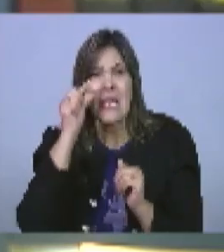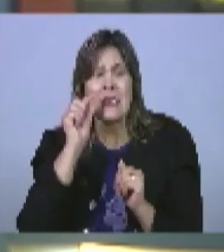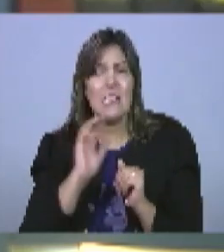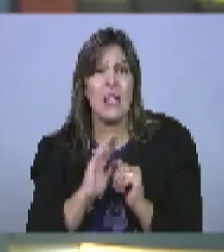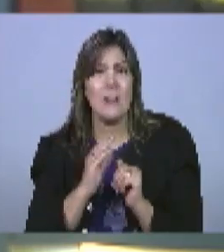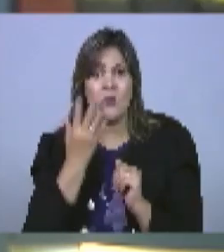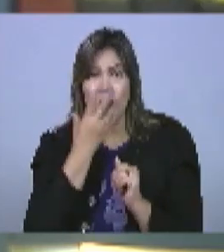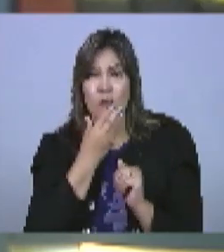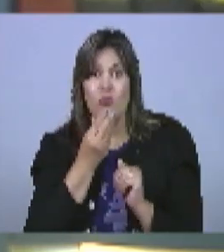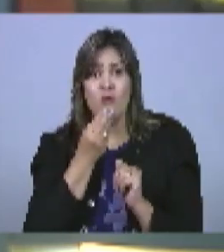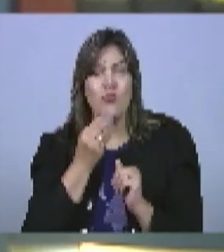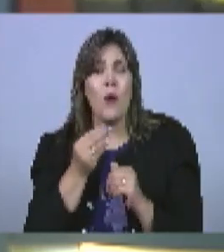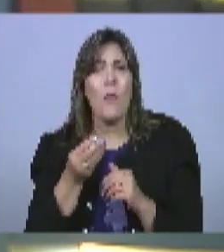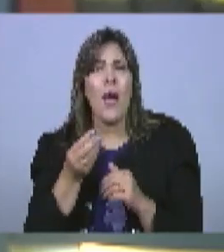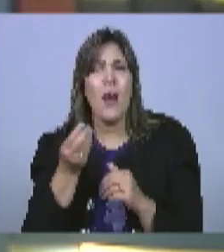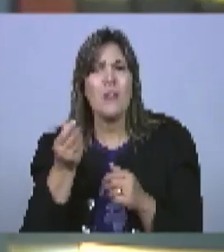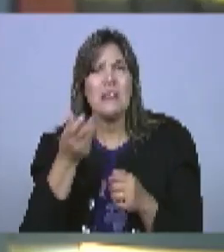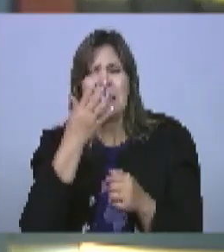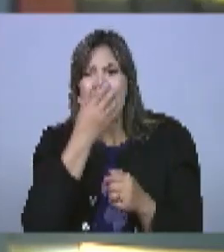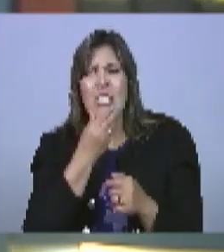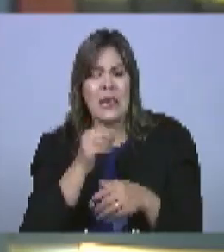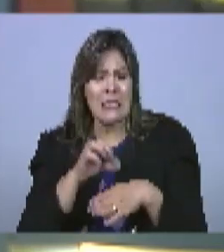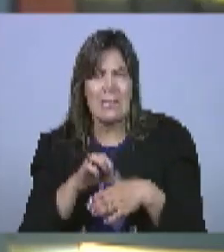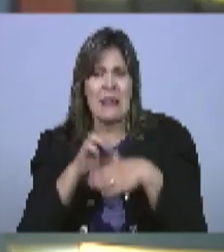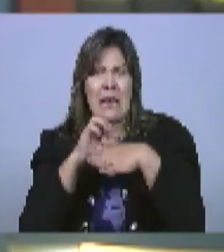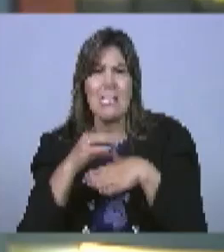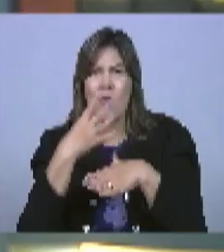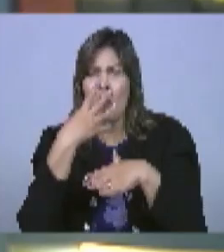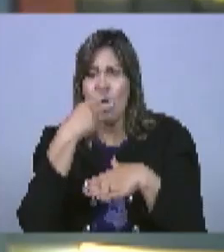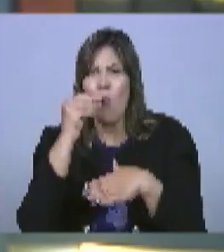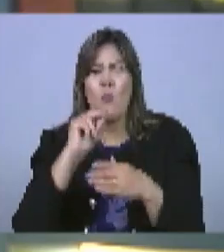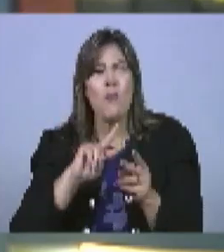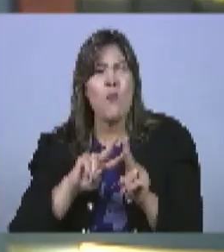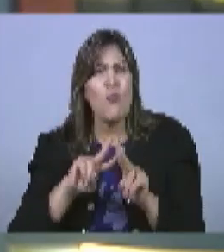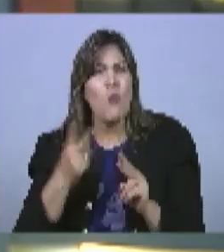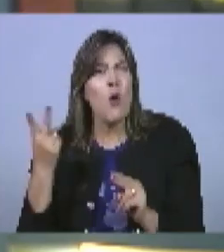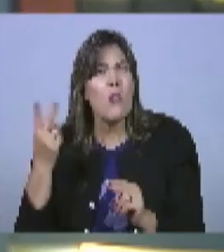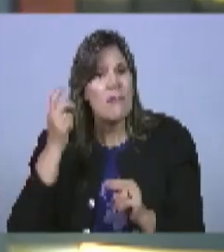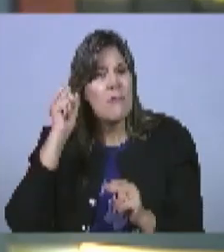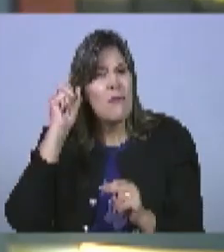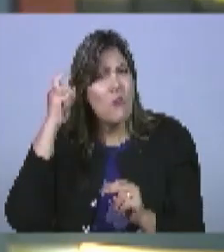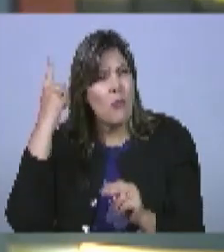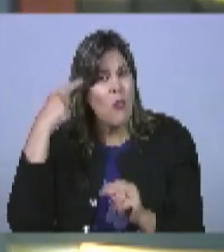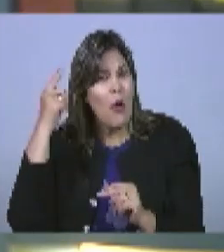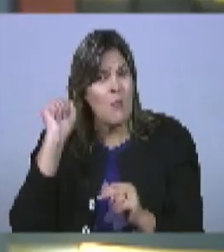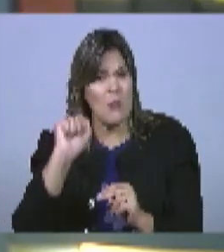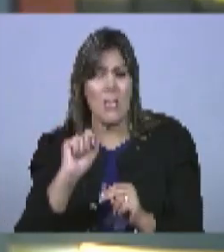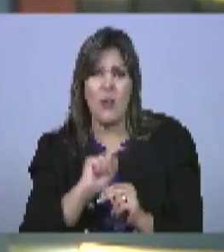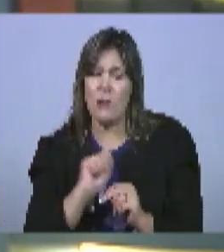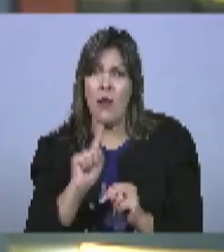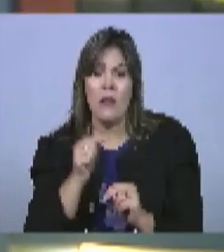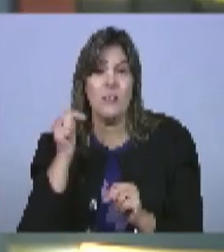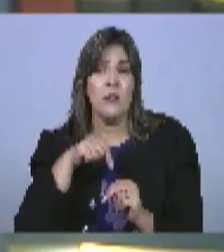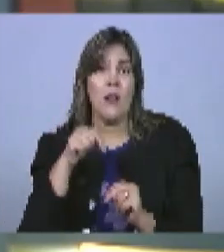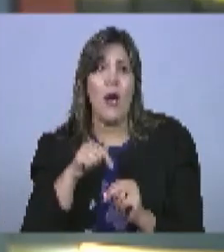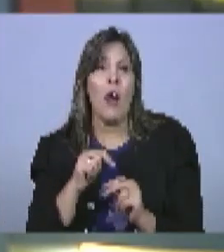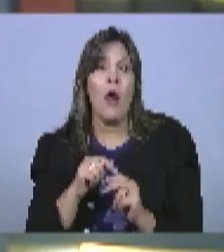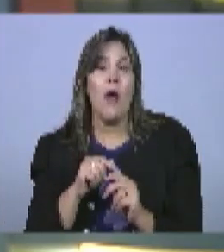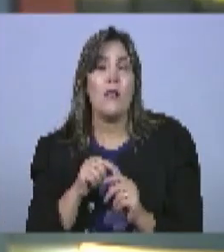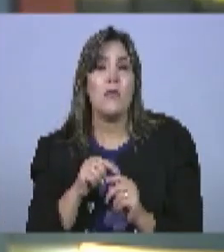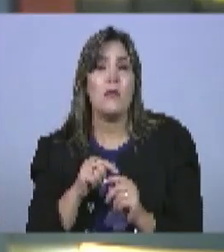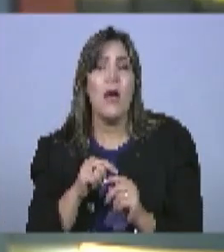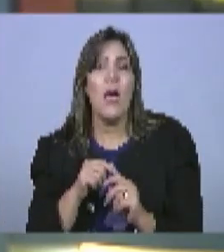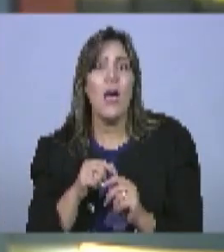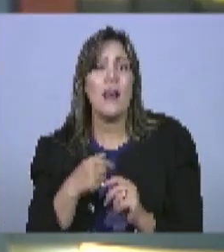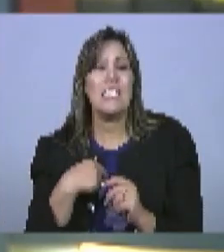من حالات تشويه الانسان جسدا وروحا وعقلا النهارده الهجمه شديده جدا